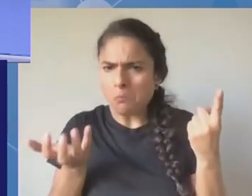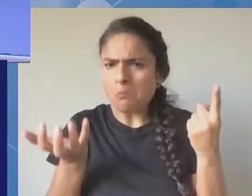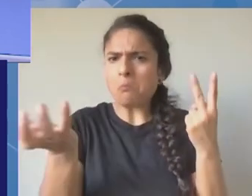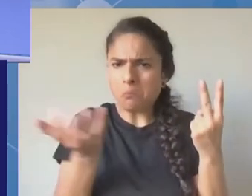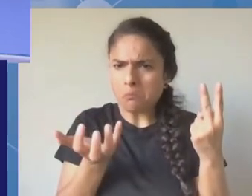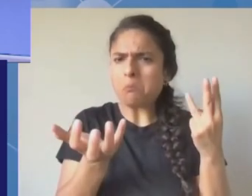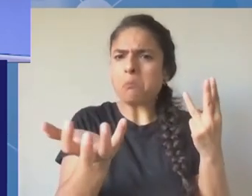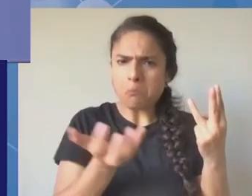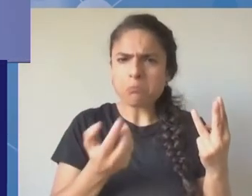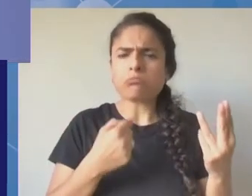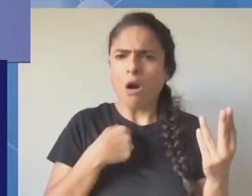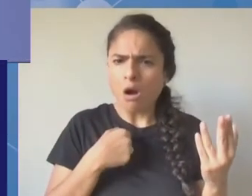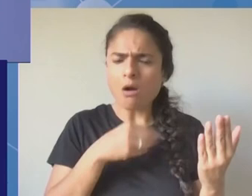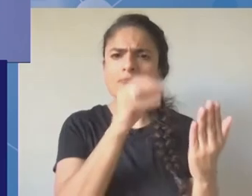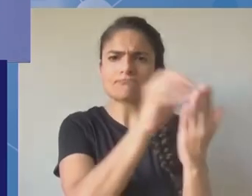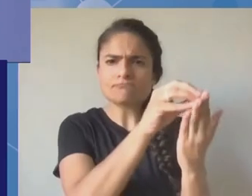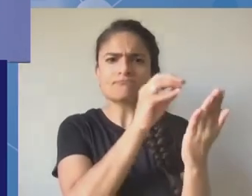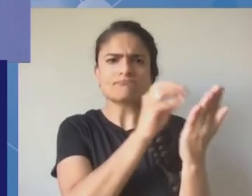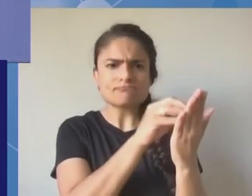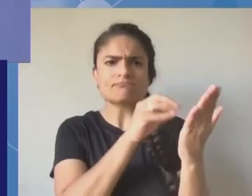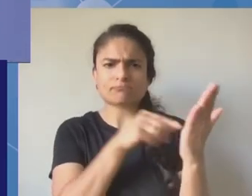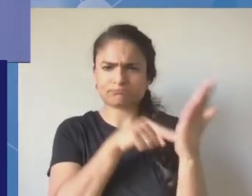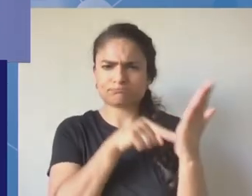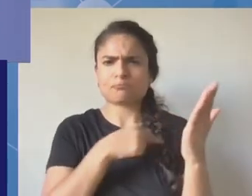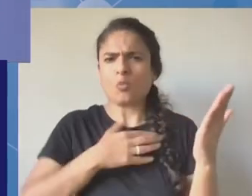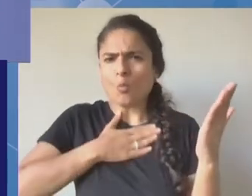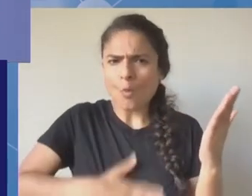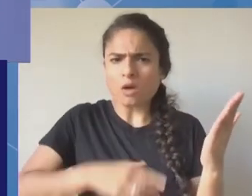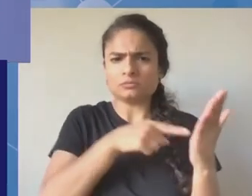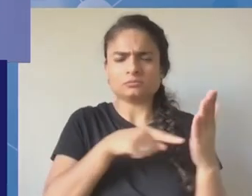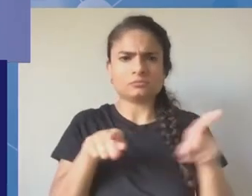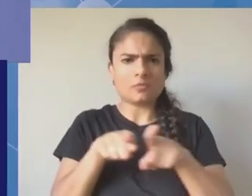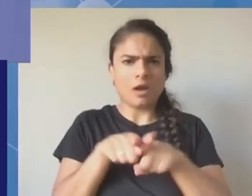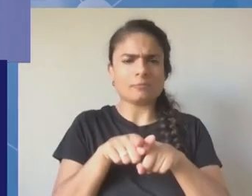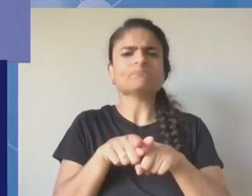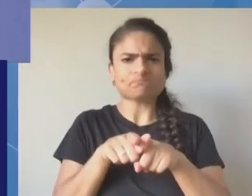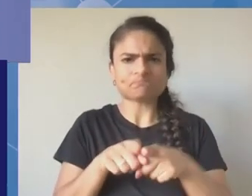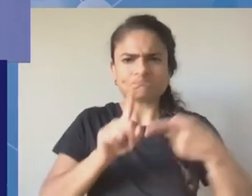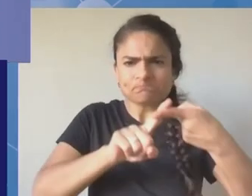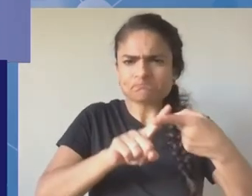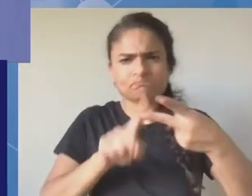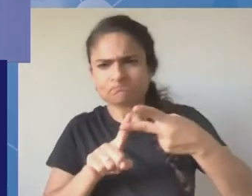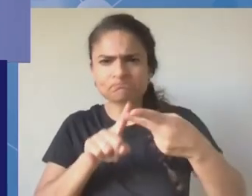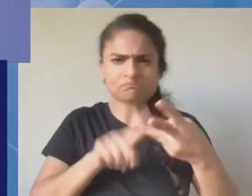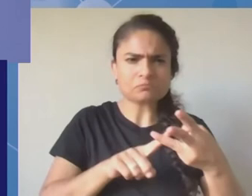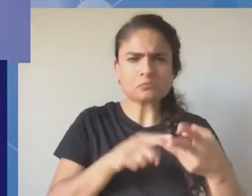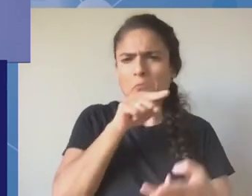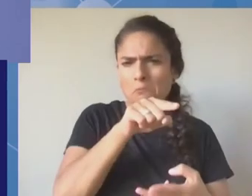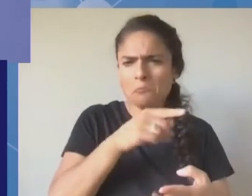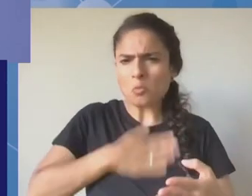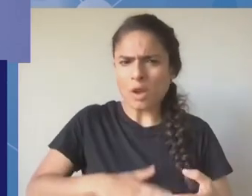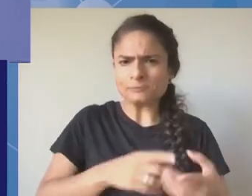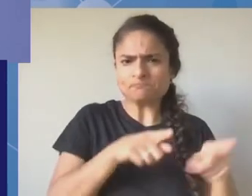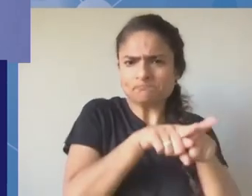很多的有价值的观点，肯定我们会把这些都会总结一下，而且用最好的方